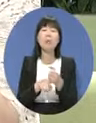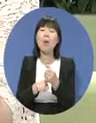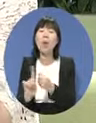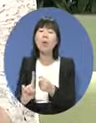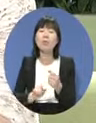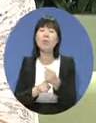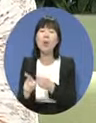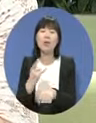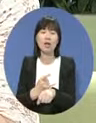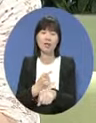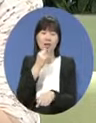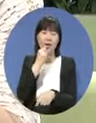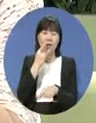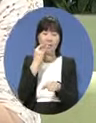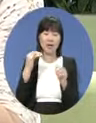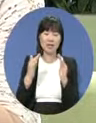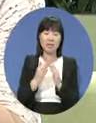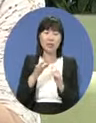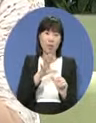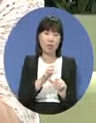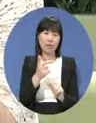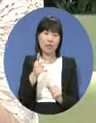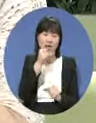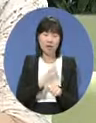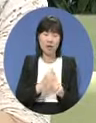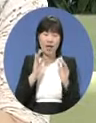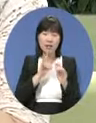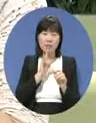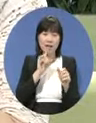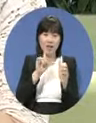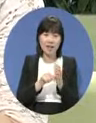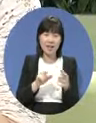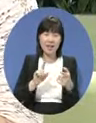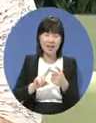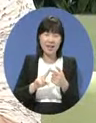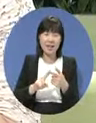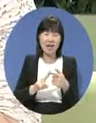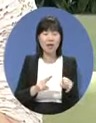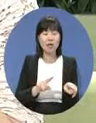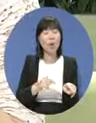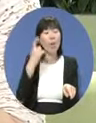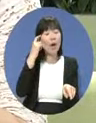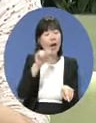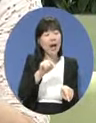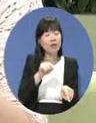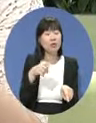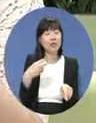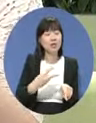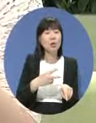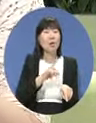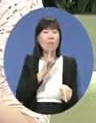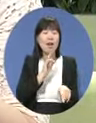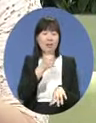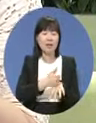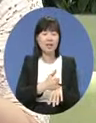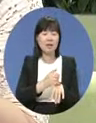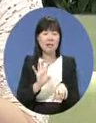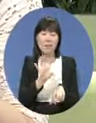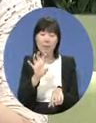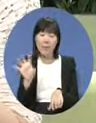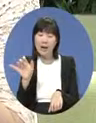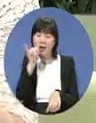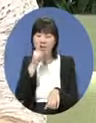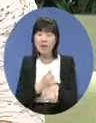집에서 혼을 너무 많이 냈거나 아이가 이야기할 때 말꼬리를 너무 잡거나 그러면 아이들이 그게 대화 패턴으로